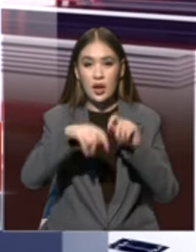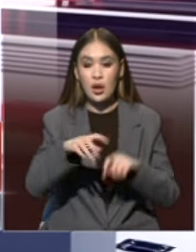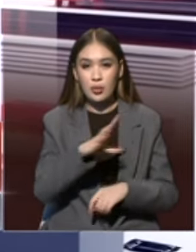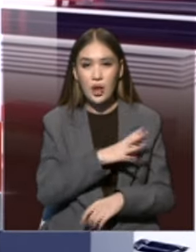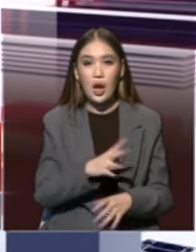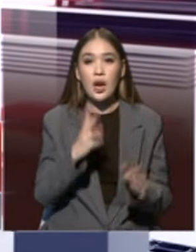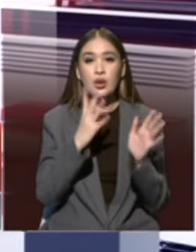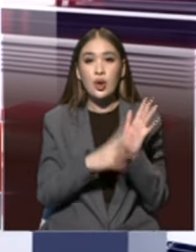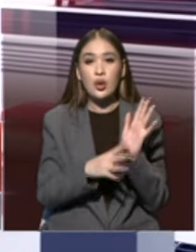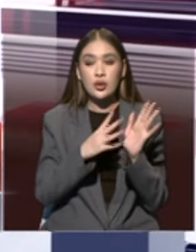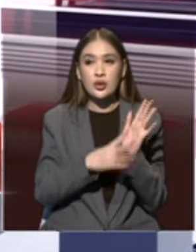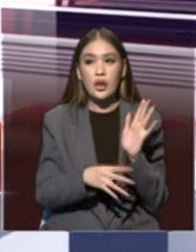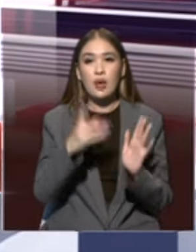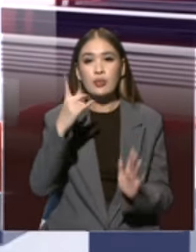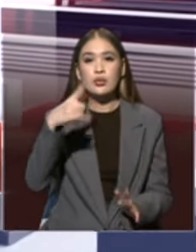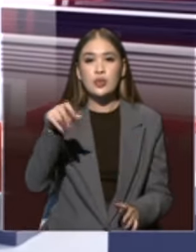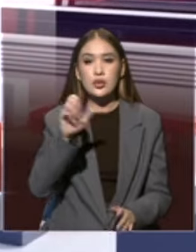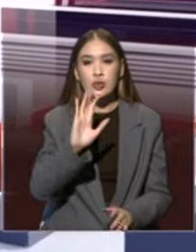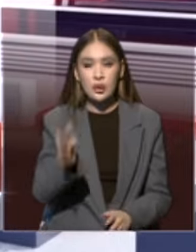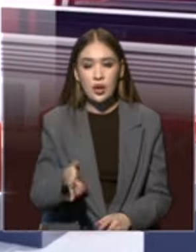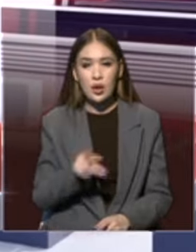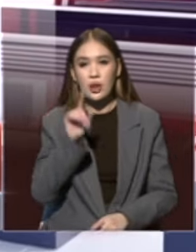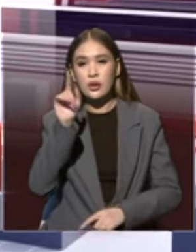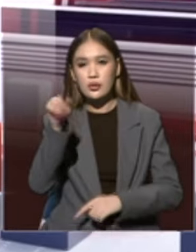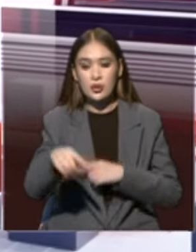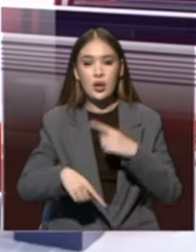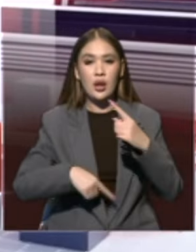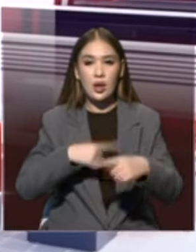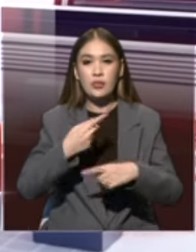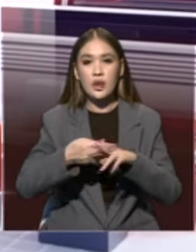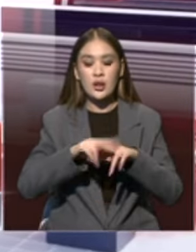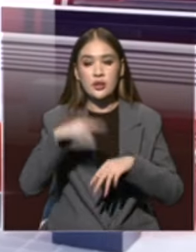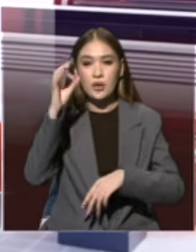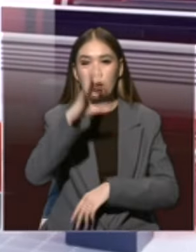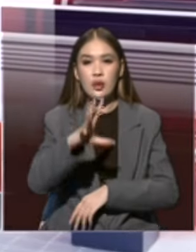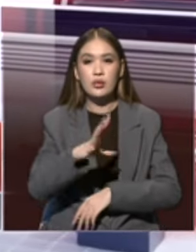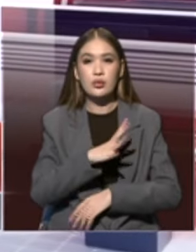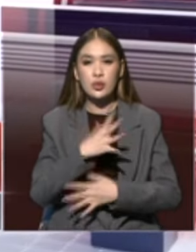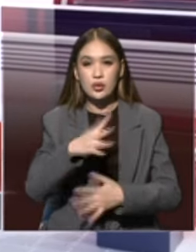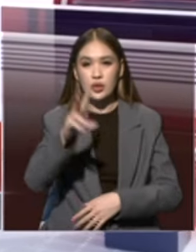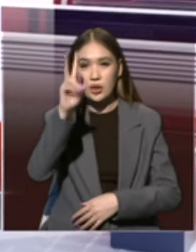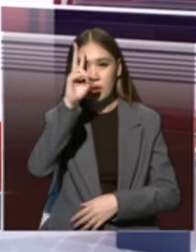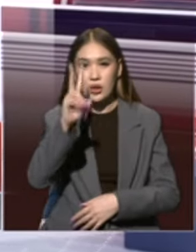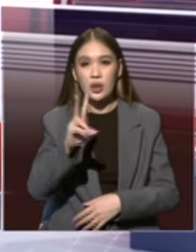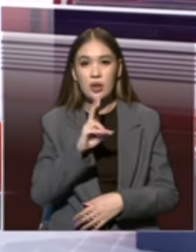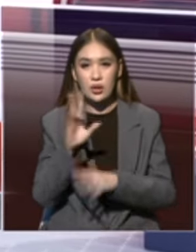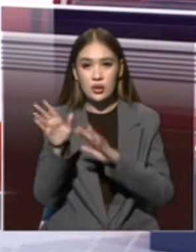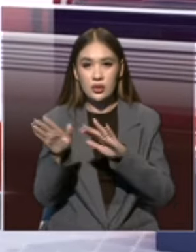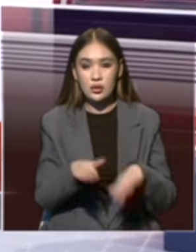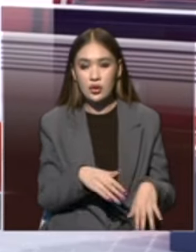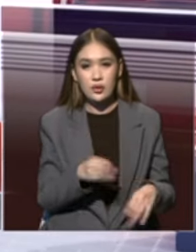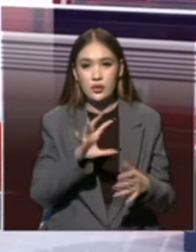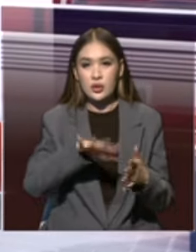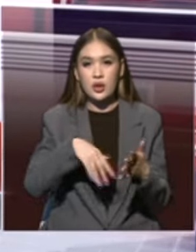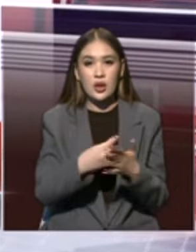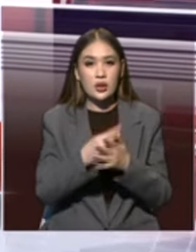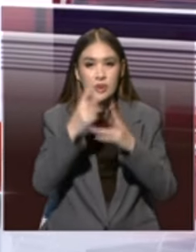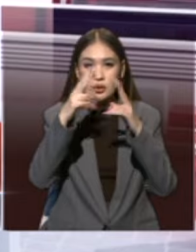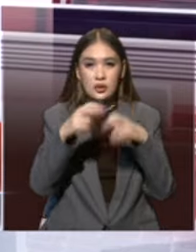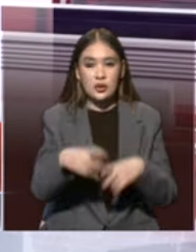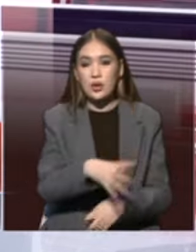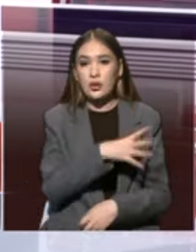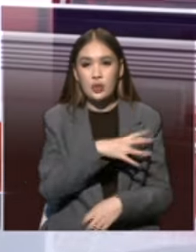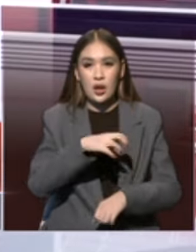90-ы бір жұмада келеді, әні келеді, міні келеді деп уже екі ай болып қалды ғой енді. Соның шамасында сол